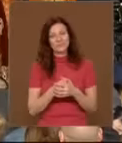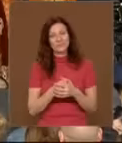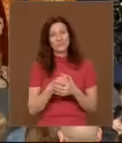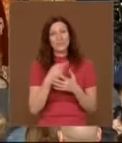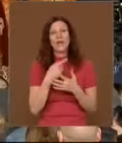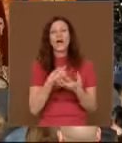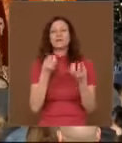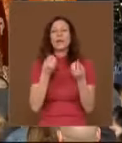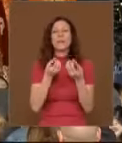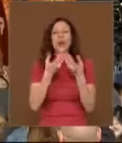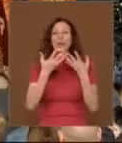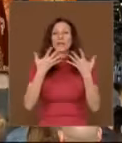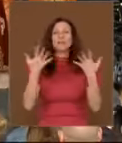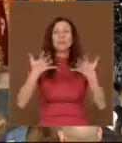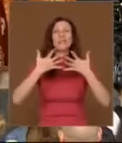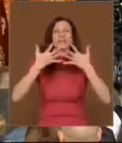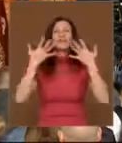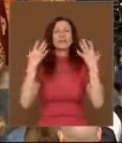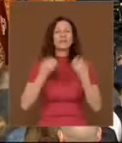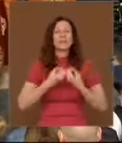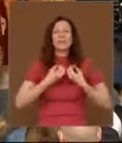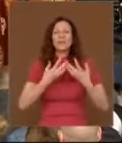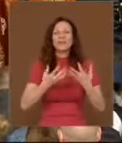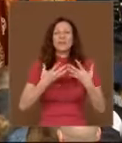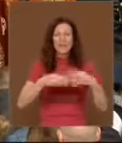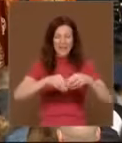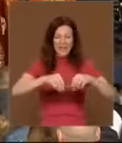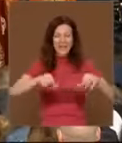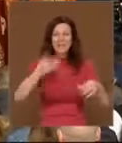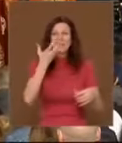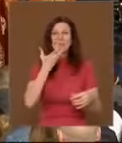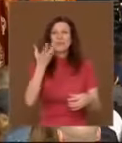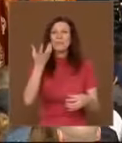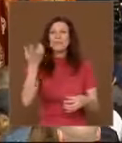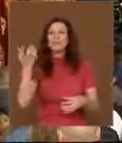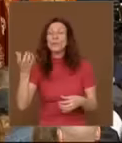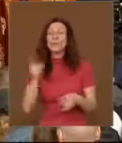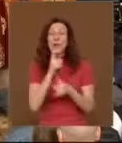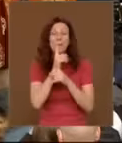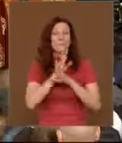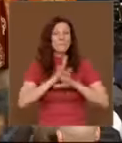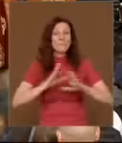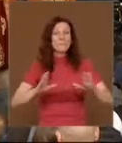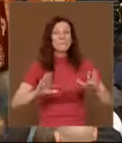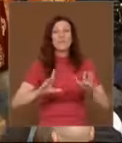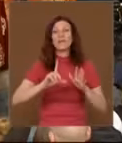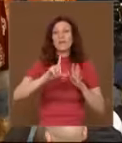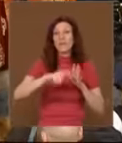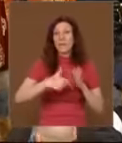За благорастворение на въздуха, за изобилие на земните плодове и за мирни времена, на Господа да се